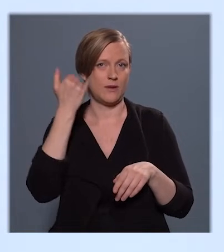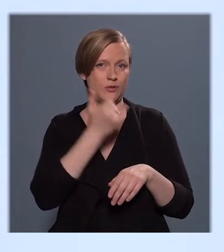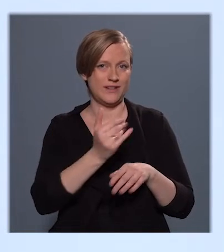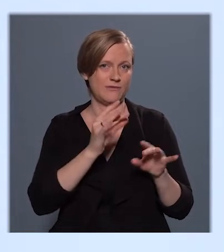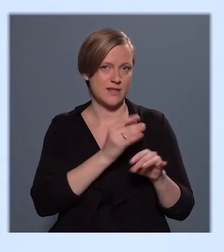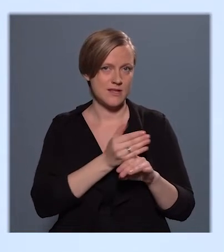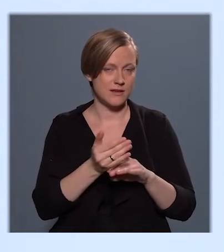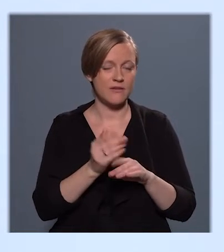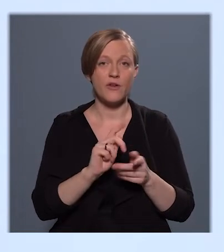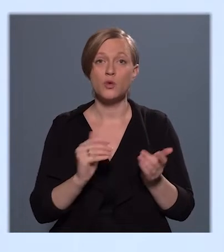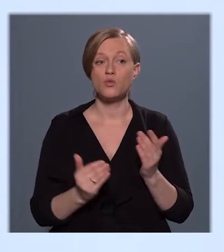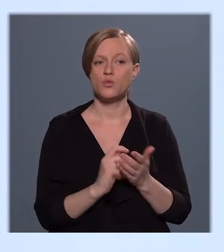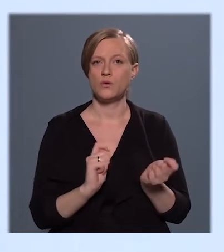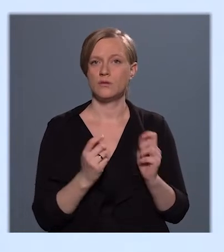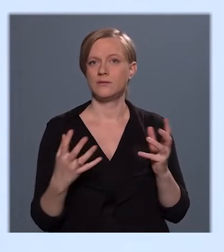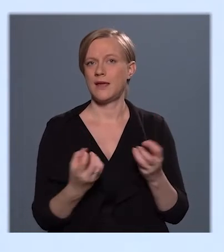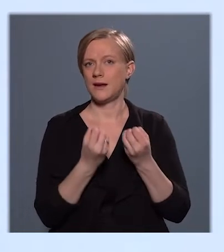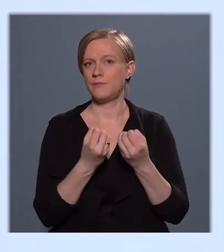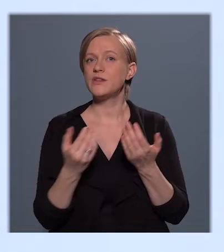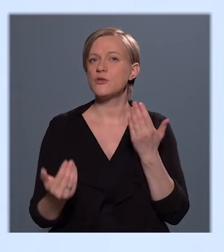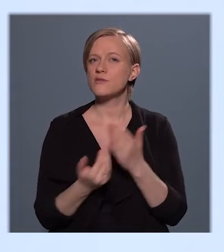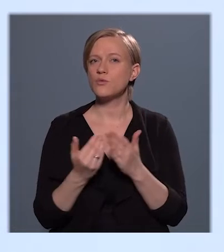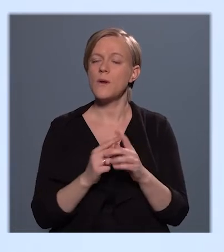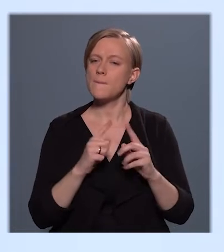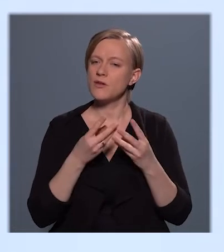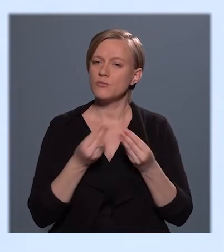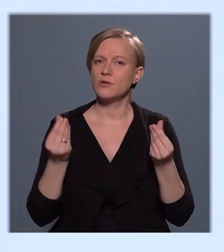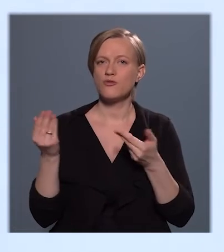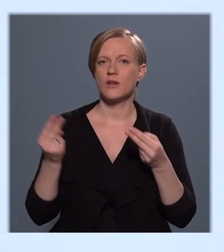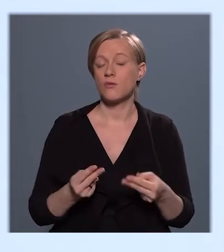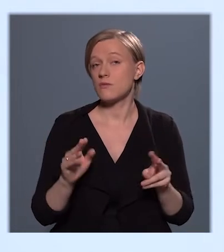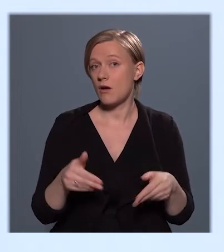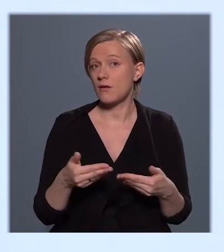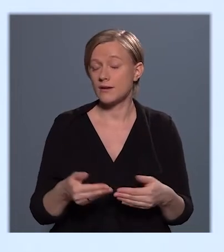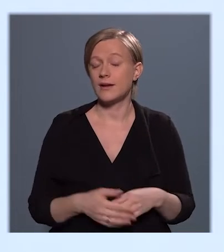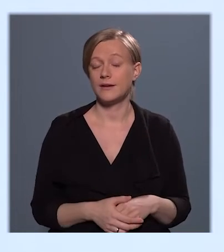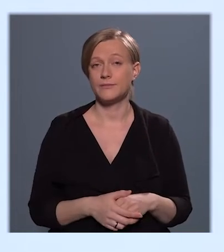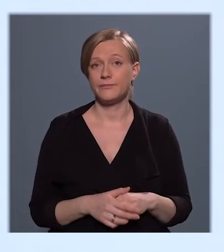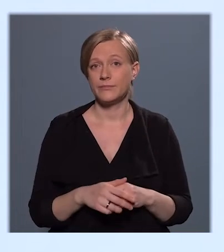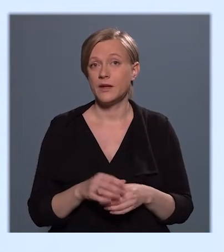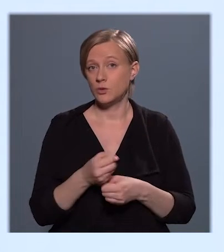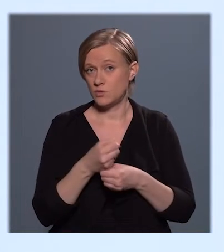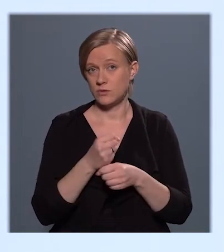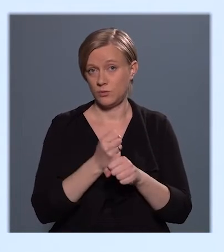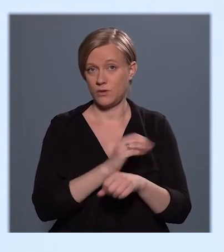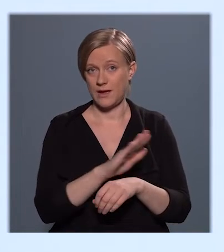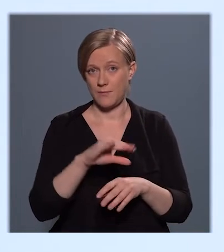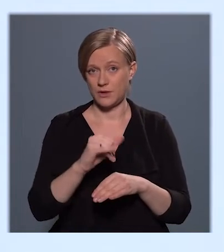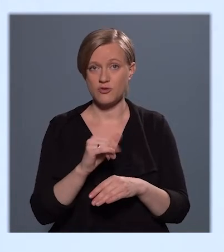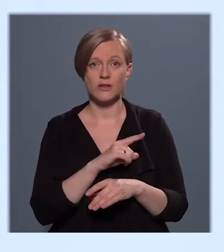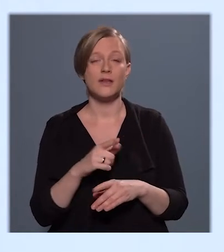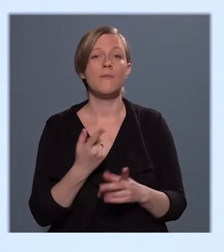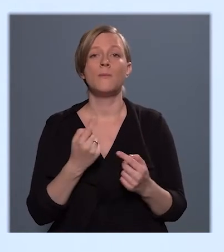évtizedekben, vagy valami újat teremtünk, és az új egy más minőséget hoz, akár tűzoltó munkájában is, és nem attól